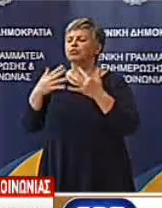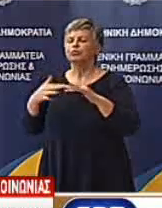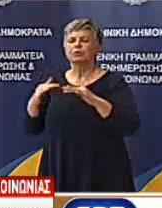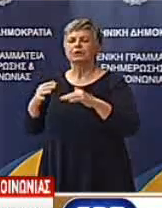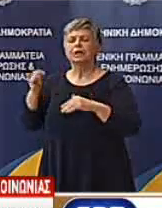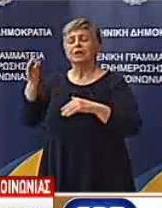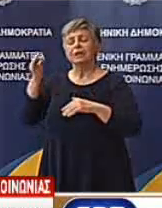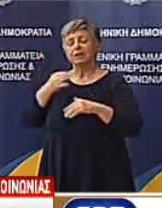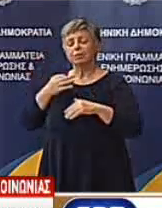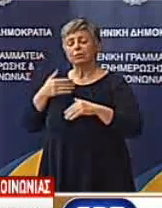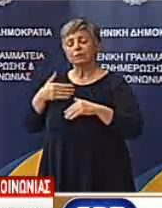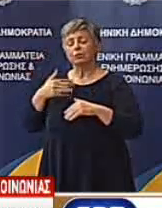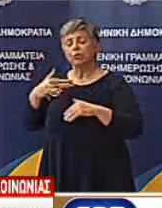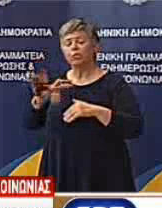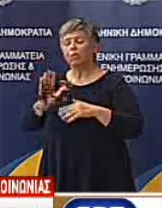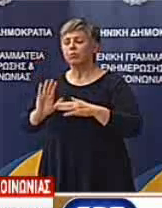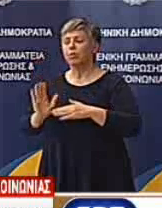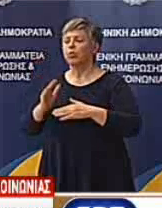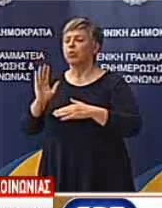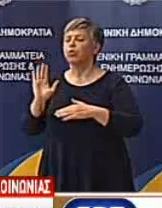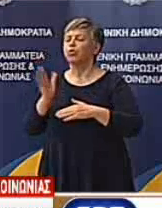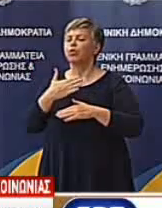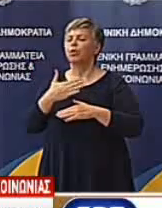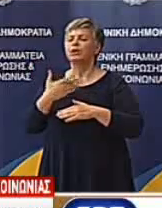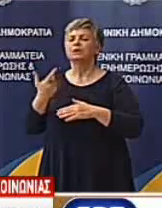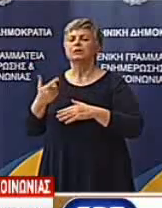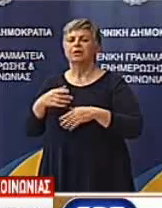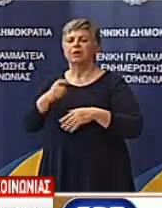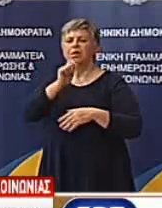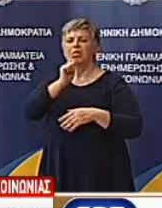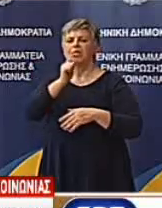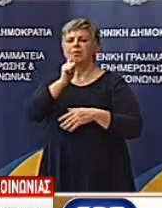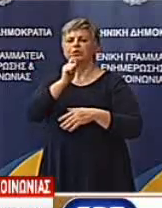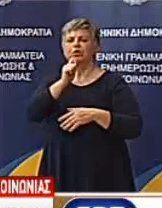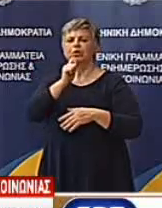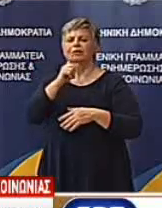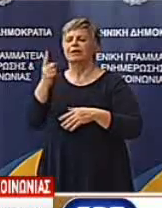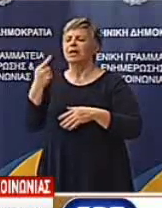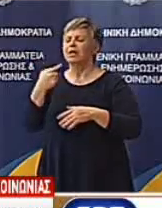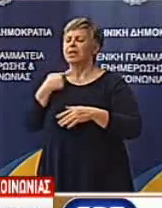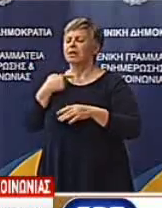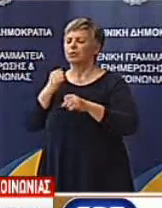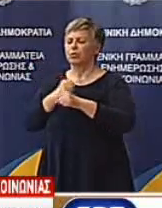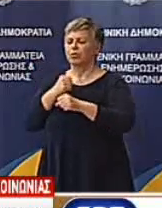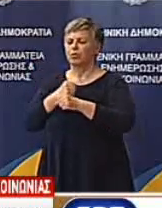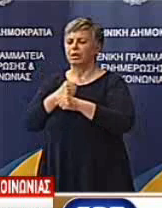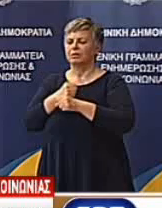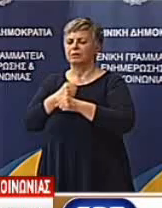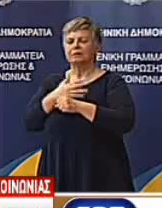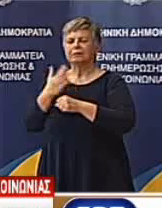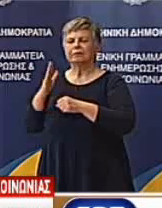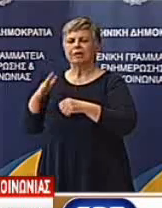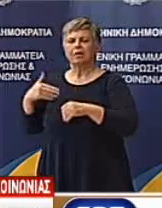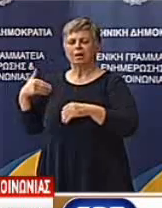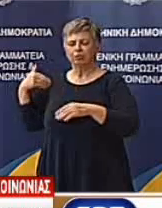πολλές θέσεις εργασίας δημοσιογράφων, με δεδομένο ότι ο κλάδος της δημοσιογραφίας έχει πληγεί τα